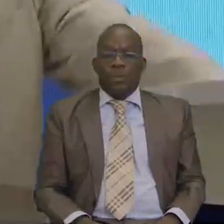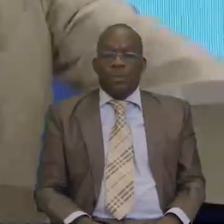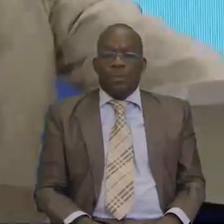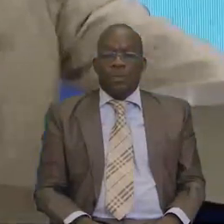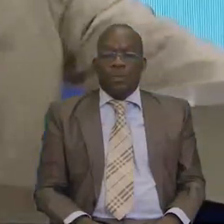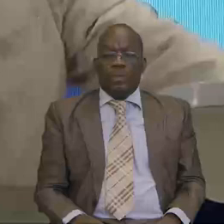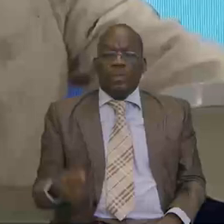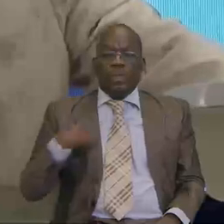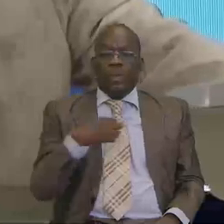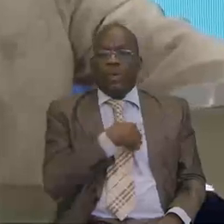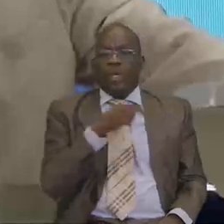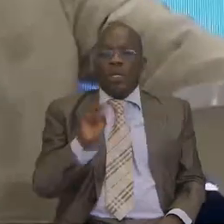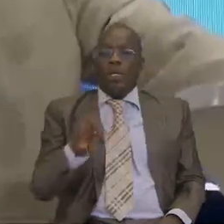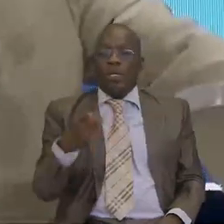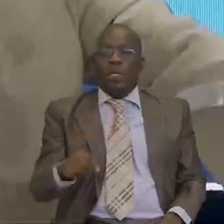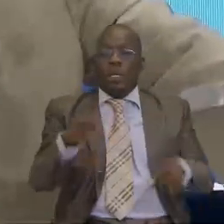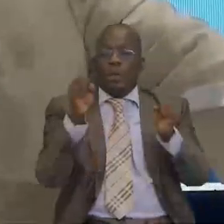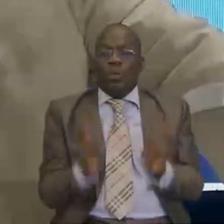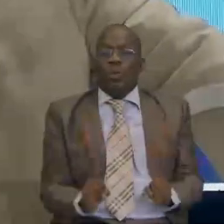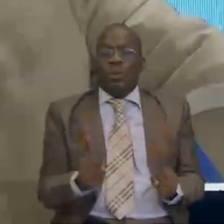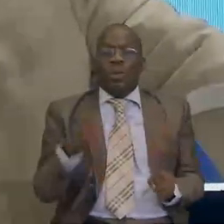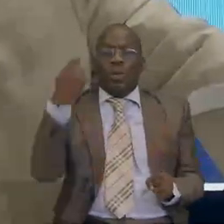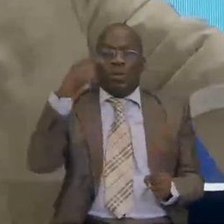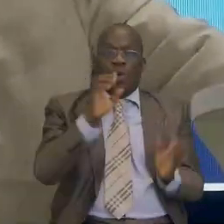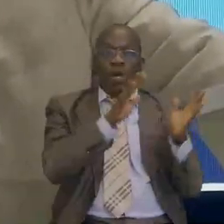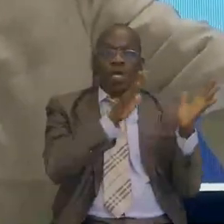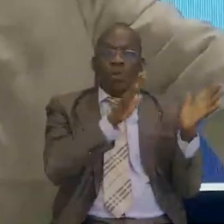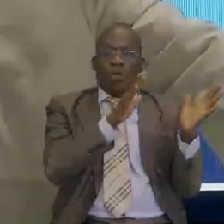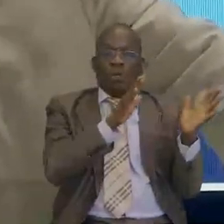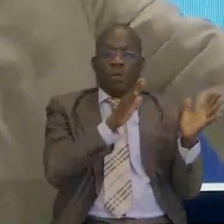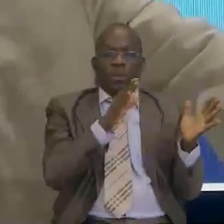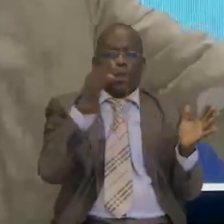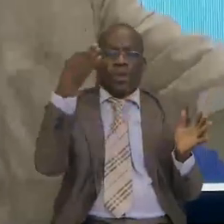Et nous aurons besoin de la puissance pour